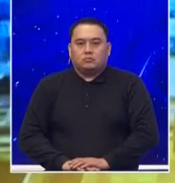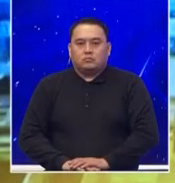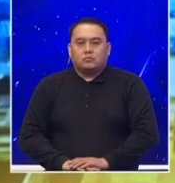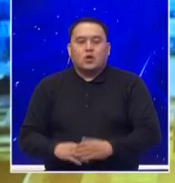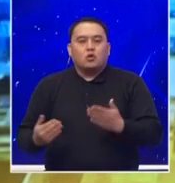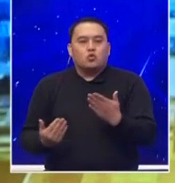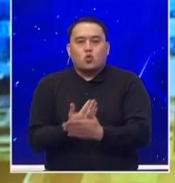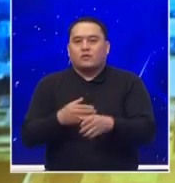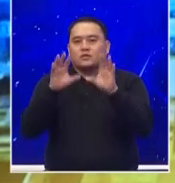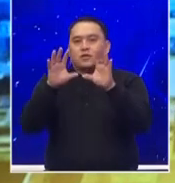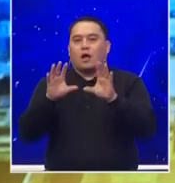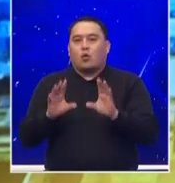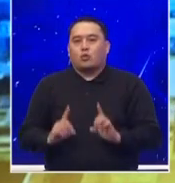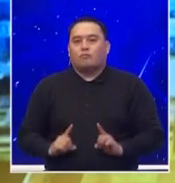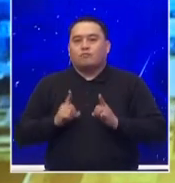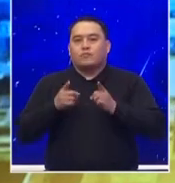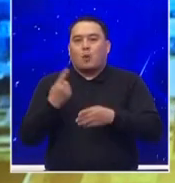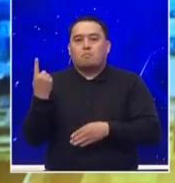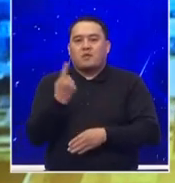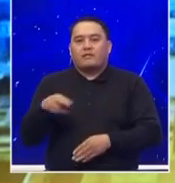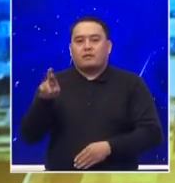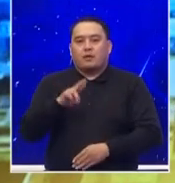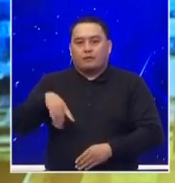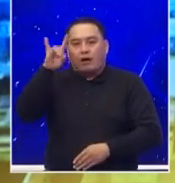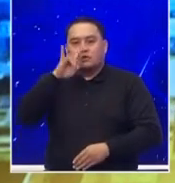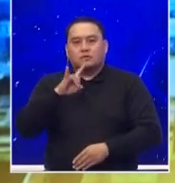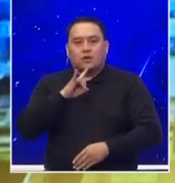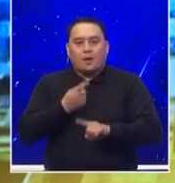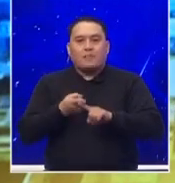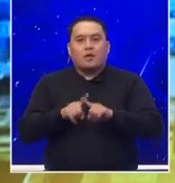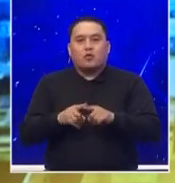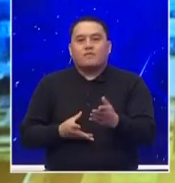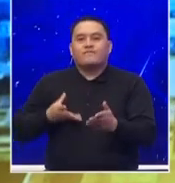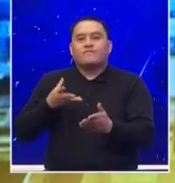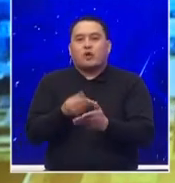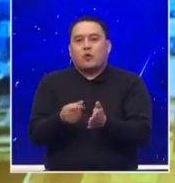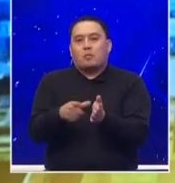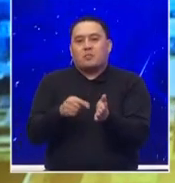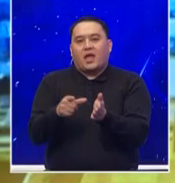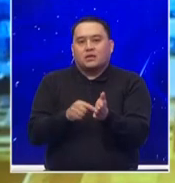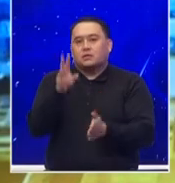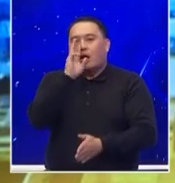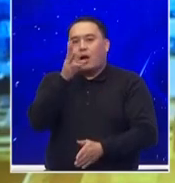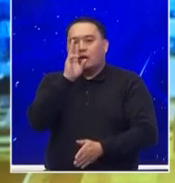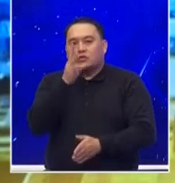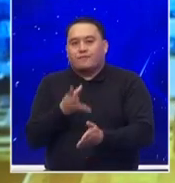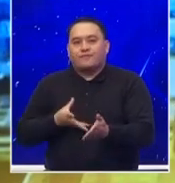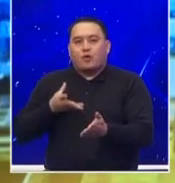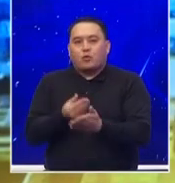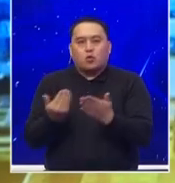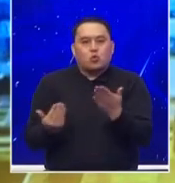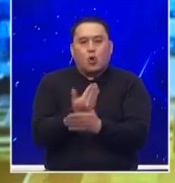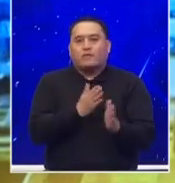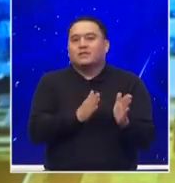Ряд новых законов вступили в силу с 1 января в стране. Теперь такие выплаты, как пенсия, заработная плата, выдаются по